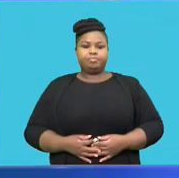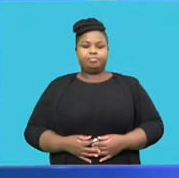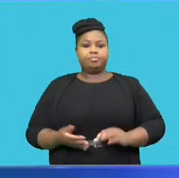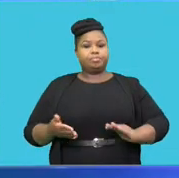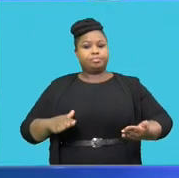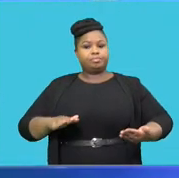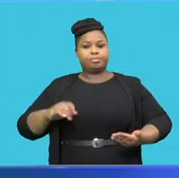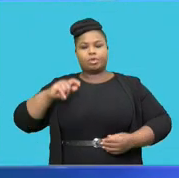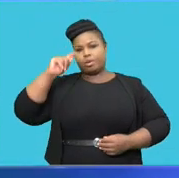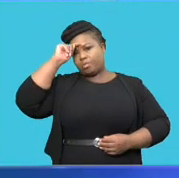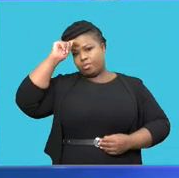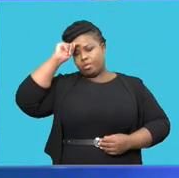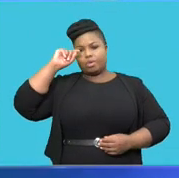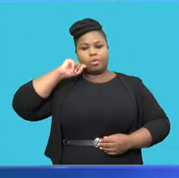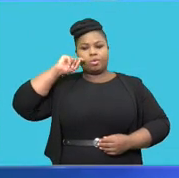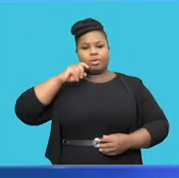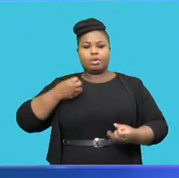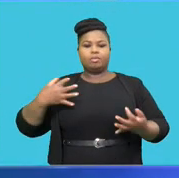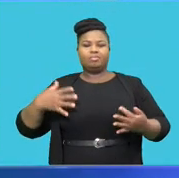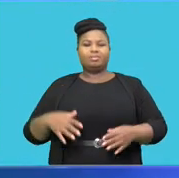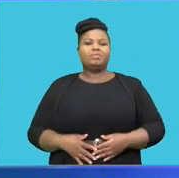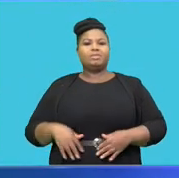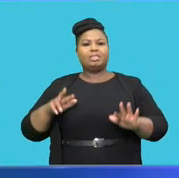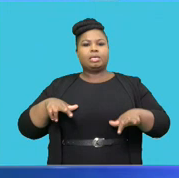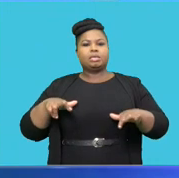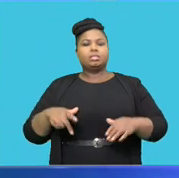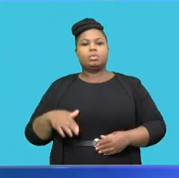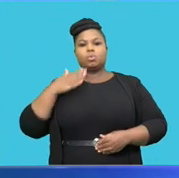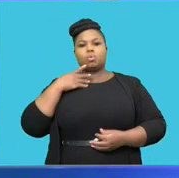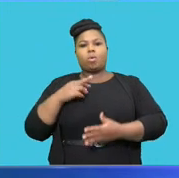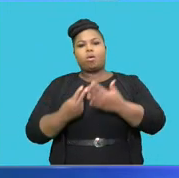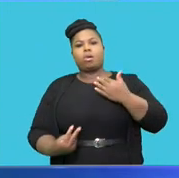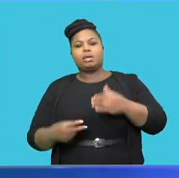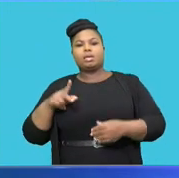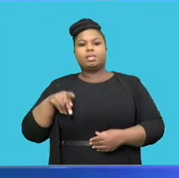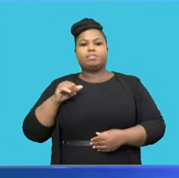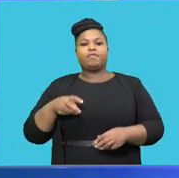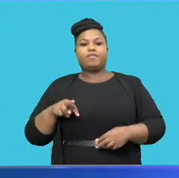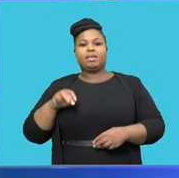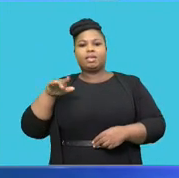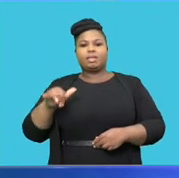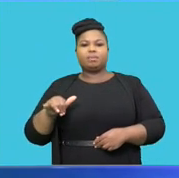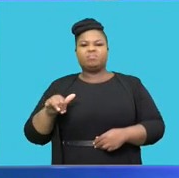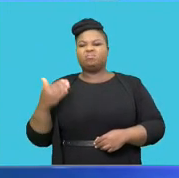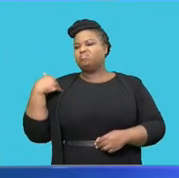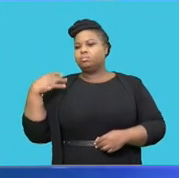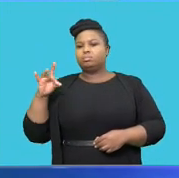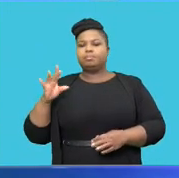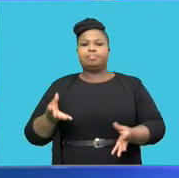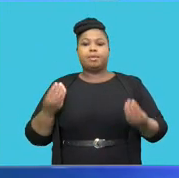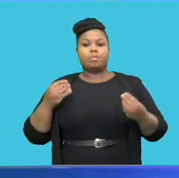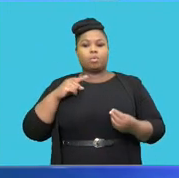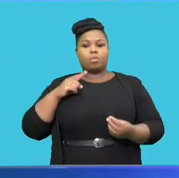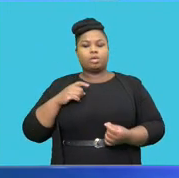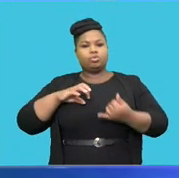Umzimba womfana oneminyaka eyishumi nesishagalombili ubudala Ominze Kumfula u-Klipvalley ngoLwesibili usutholakele. Kusola ukuthi umufi